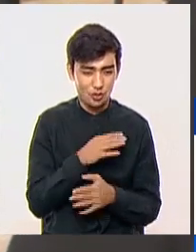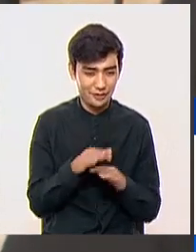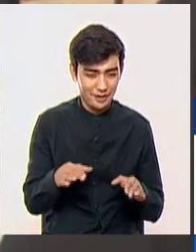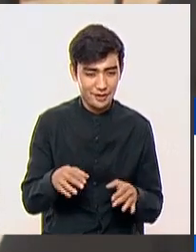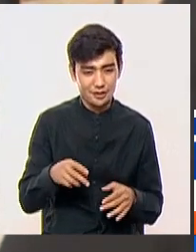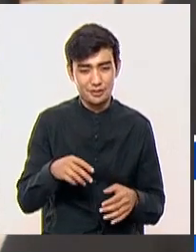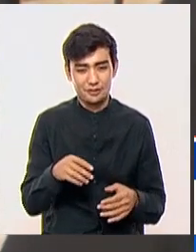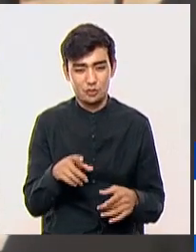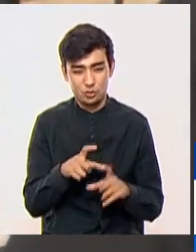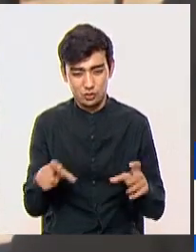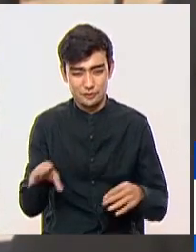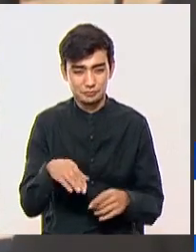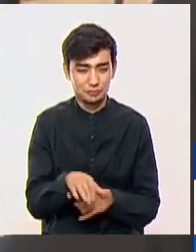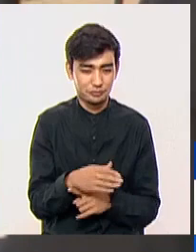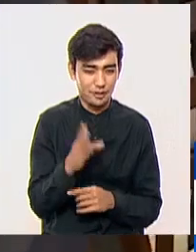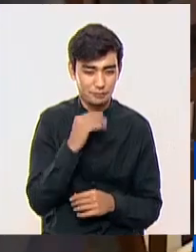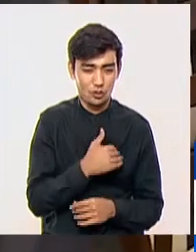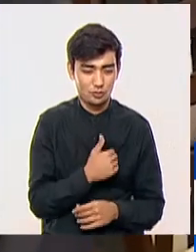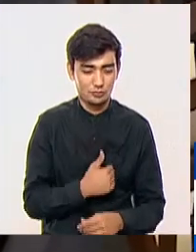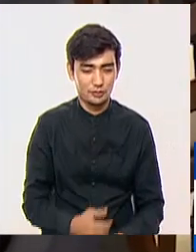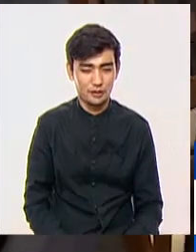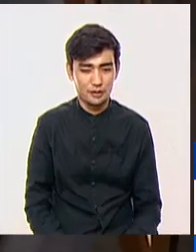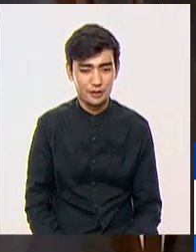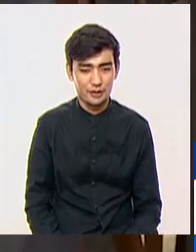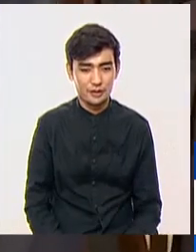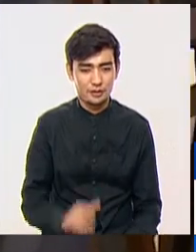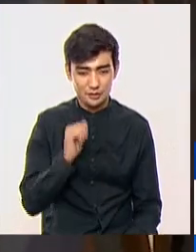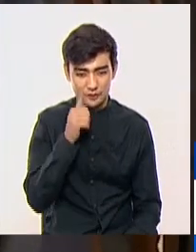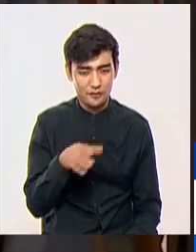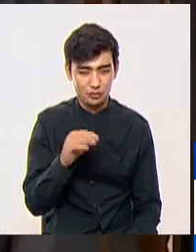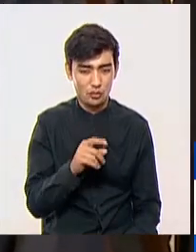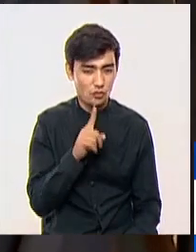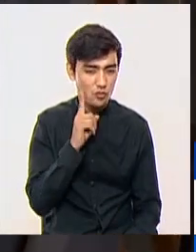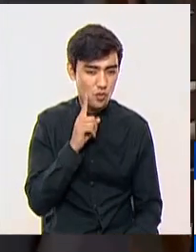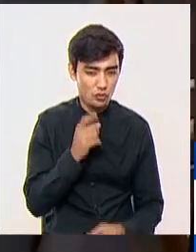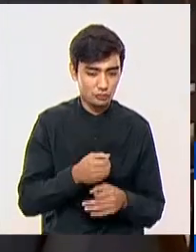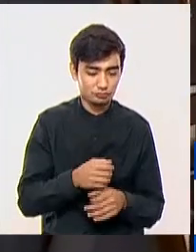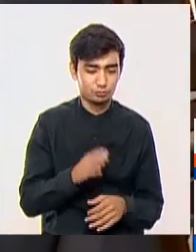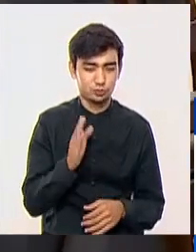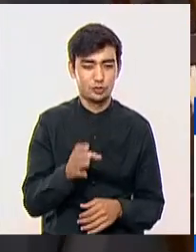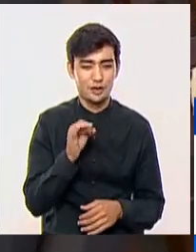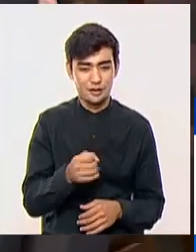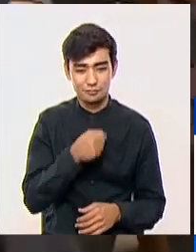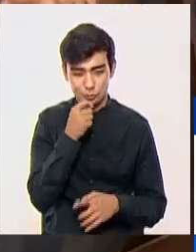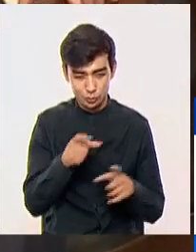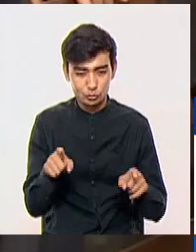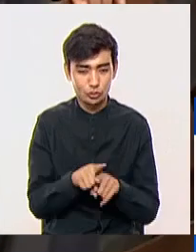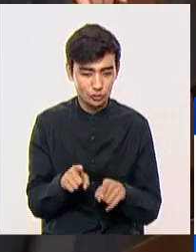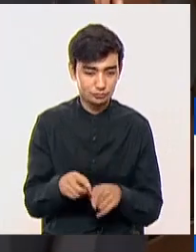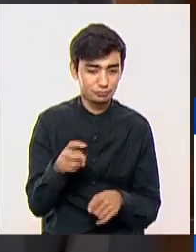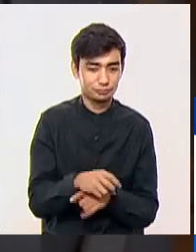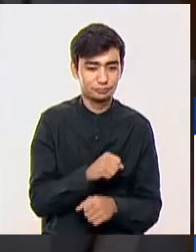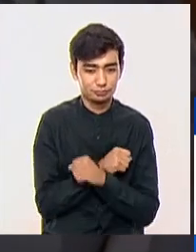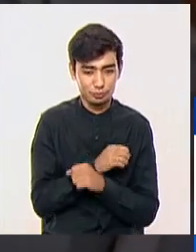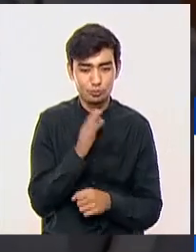демалыс орны салынады, кафе дейді. Ертең құдай қаласа нарандар қоғалданып, үлкен кісілер ағаларымызды демалады. Соның